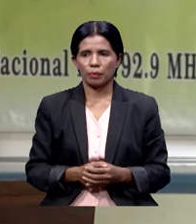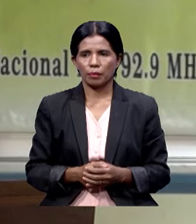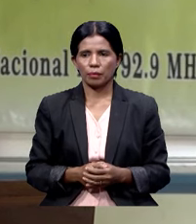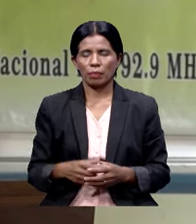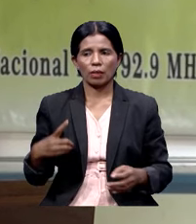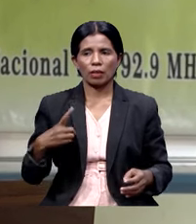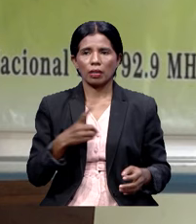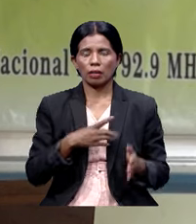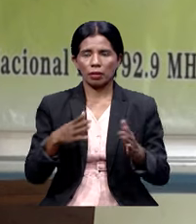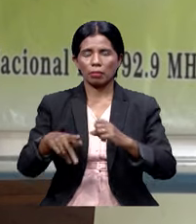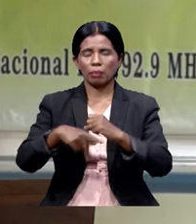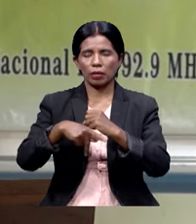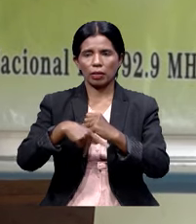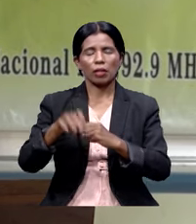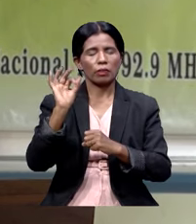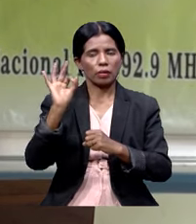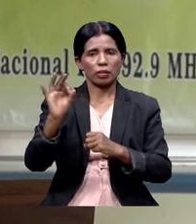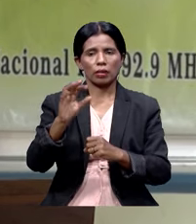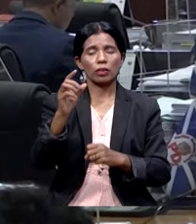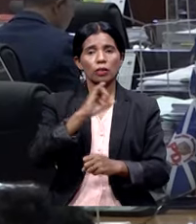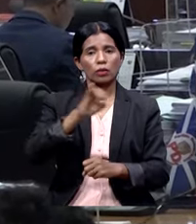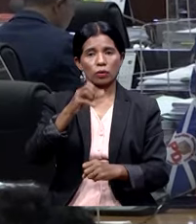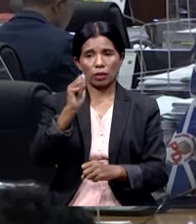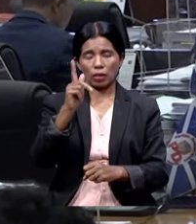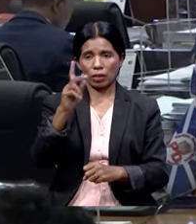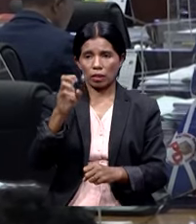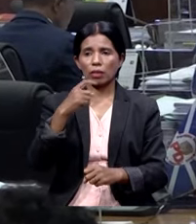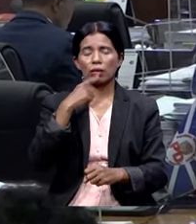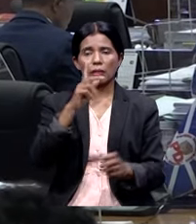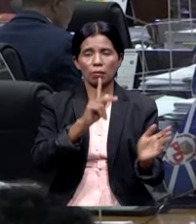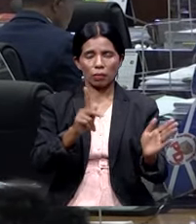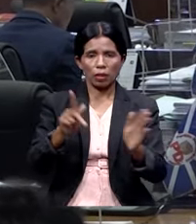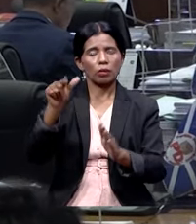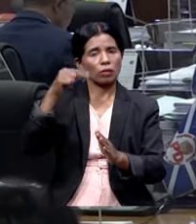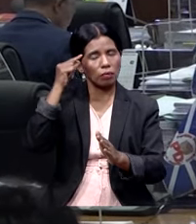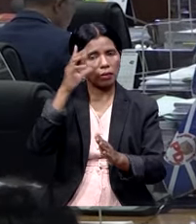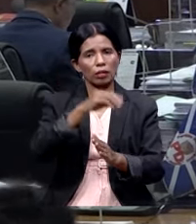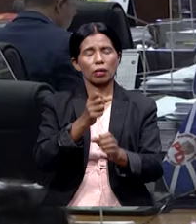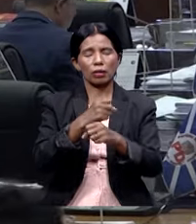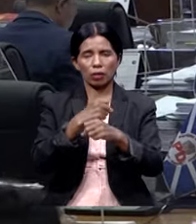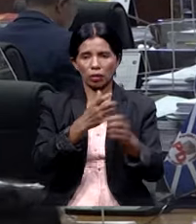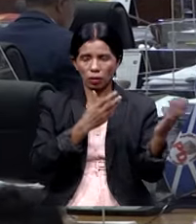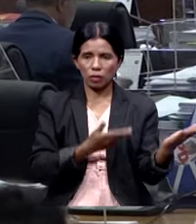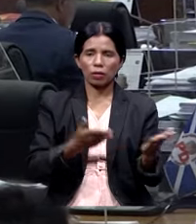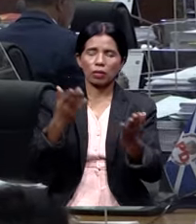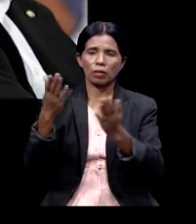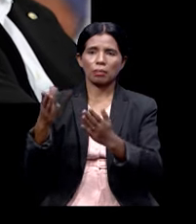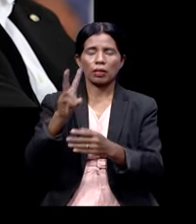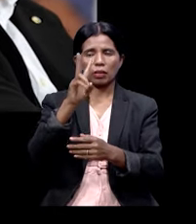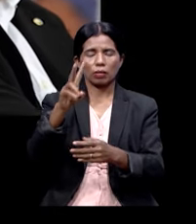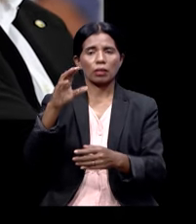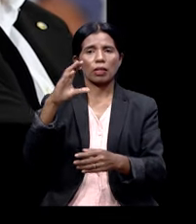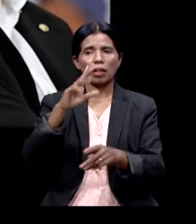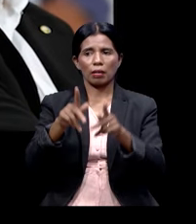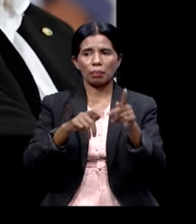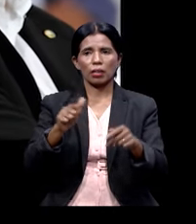Deputado Bangkada Fratelling Joaquim dos Santos Moraluli hato questão ne relaciona ho plano governo nian nebe ato halo submissão ba daruak candidato unico